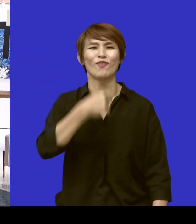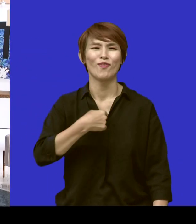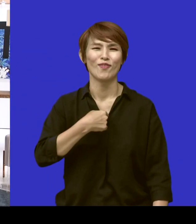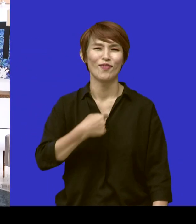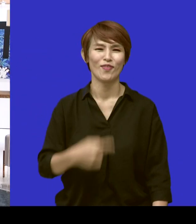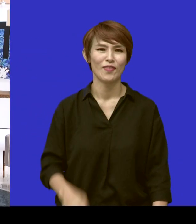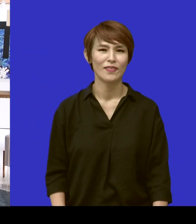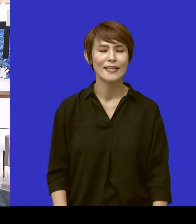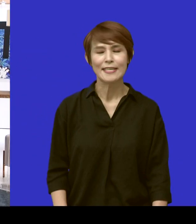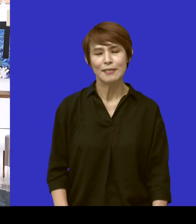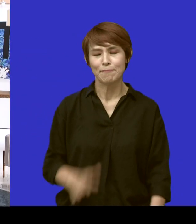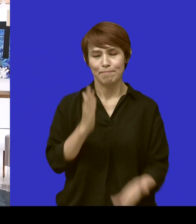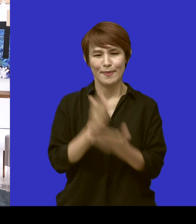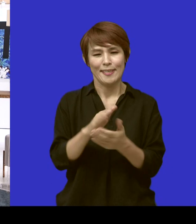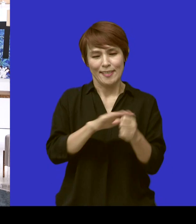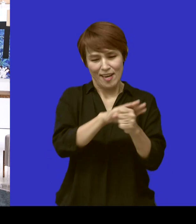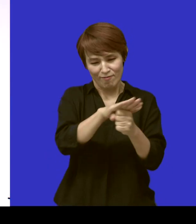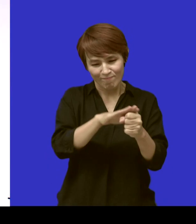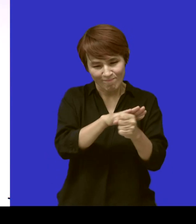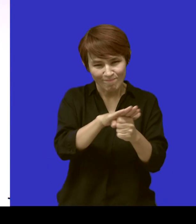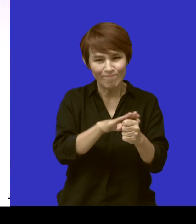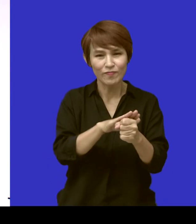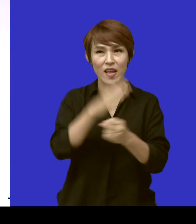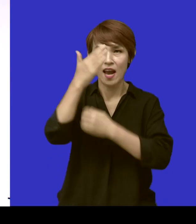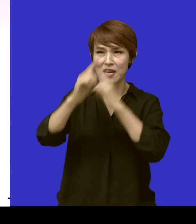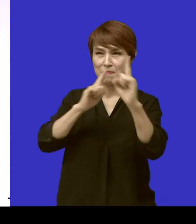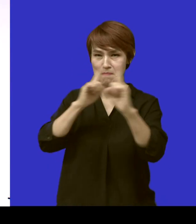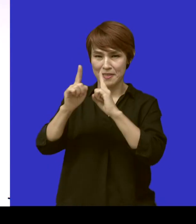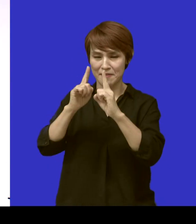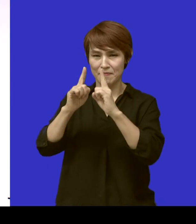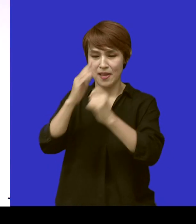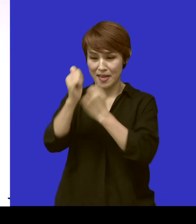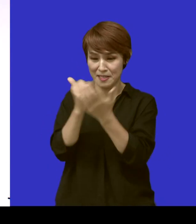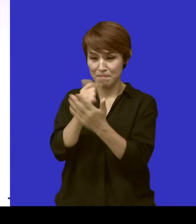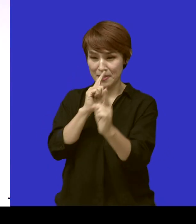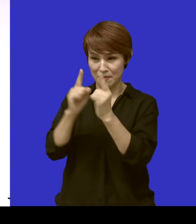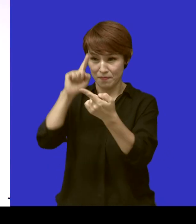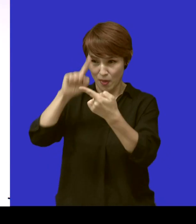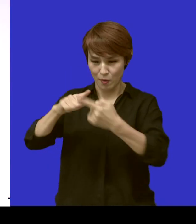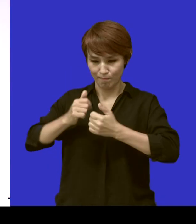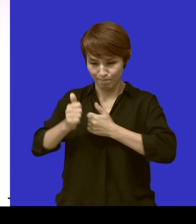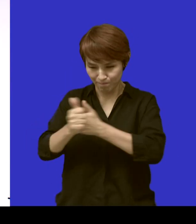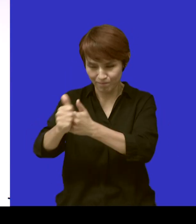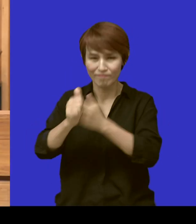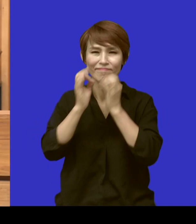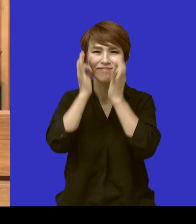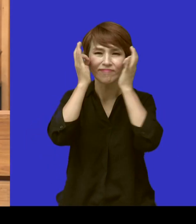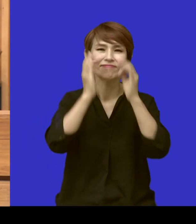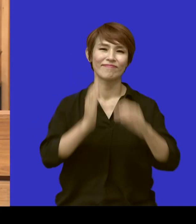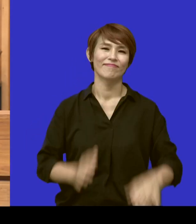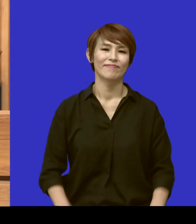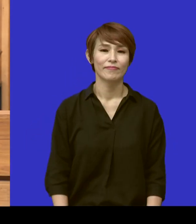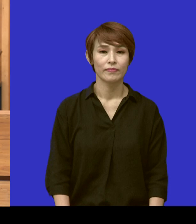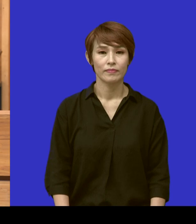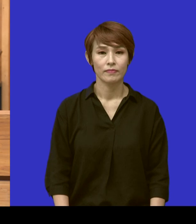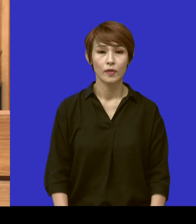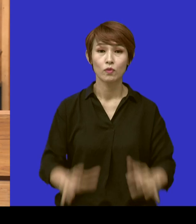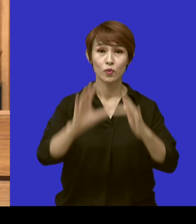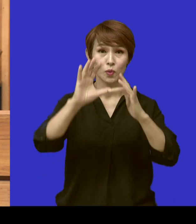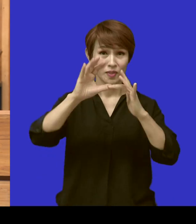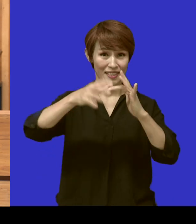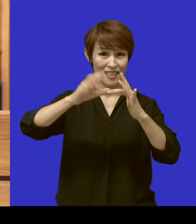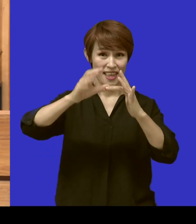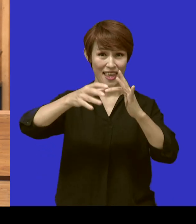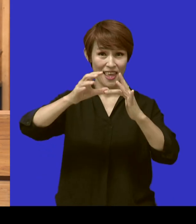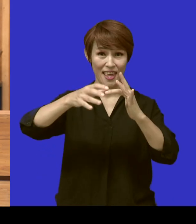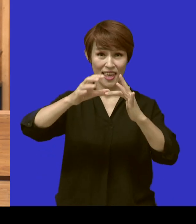예, 사랑해야지. 그 말씀대로 행하려고 하고 있습니다. 그